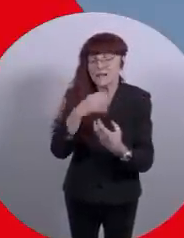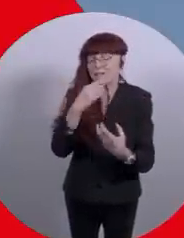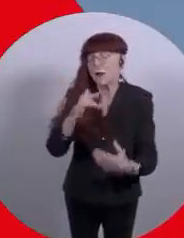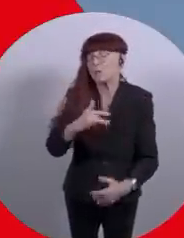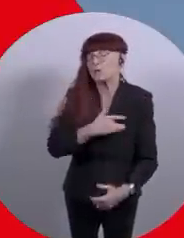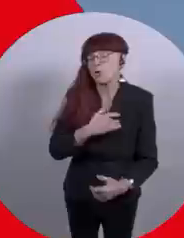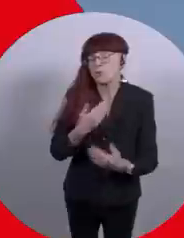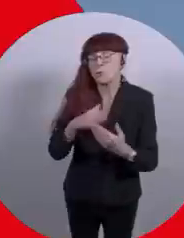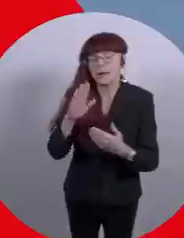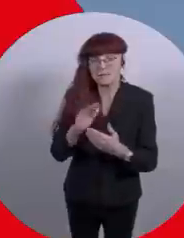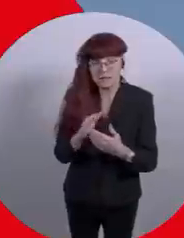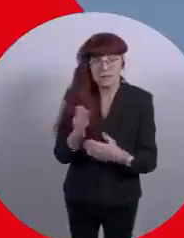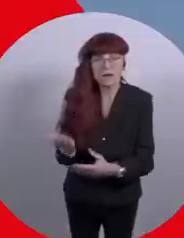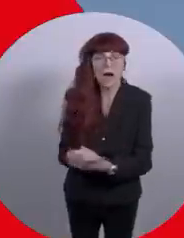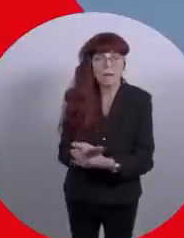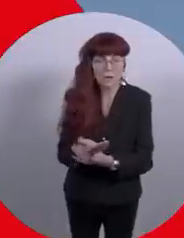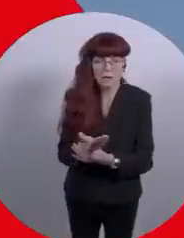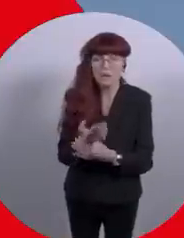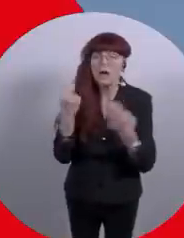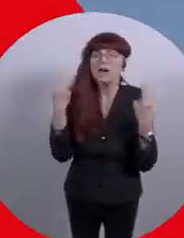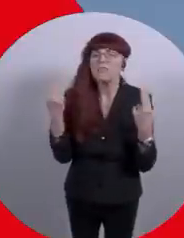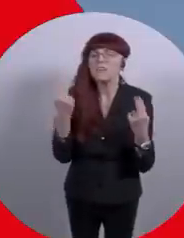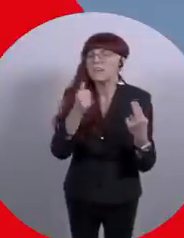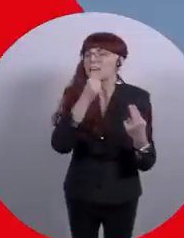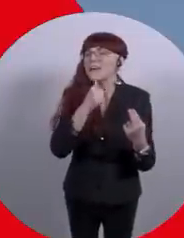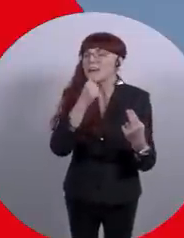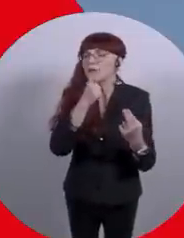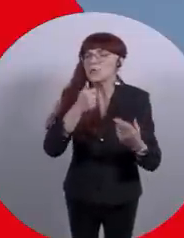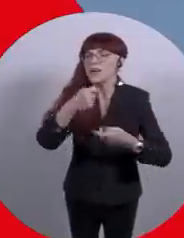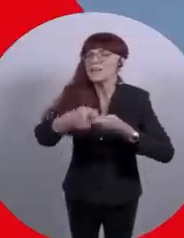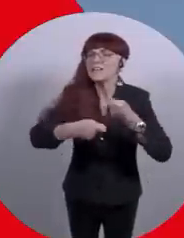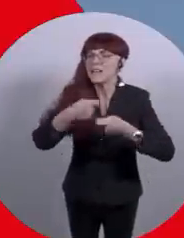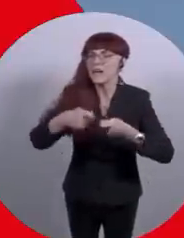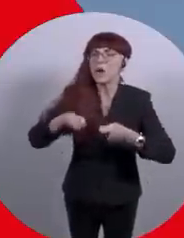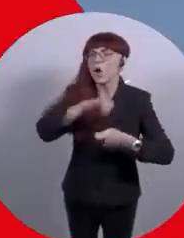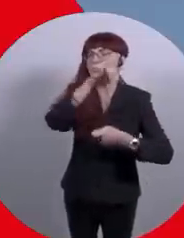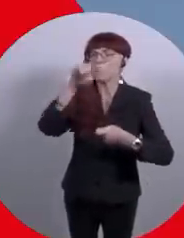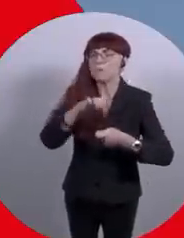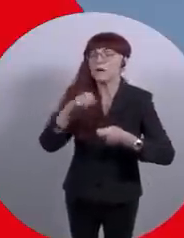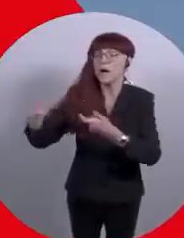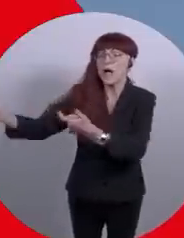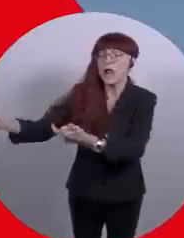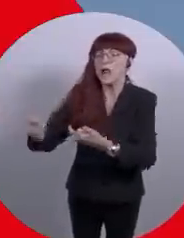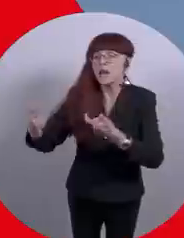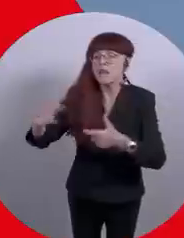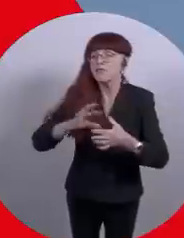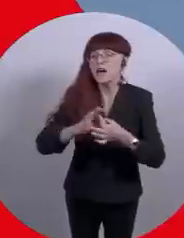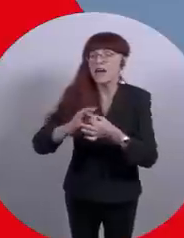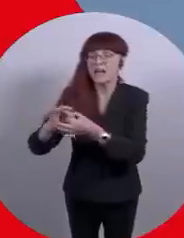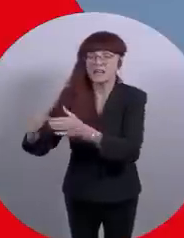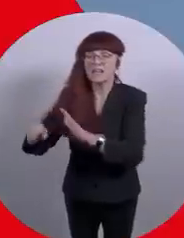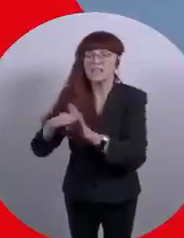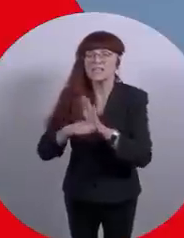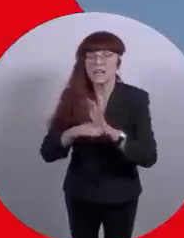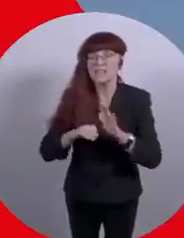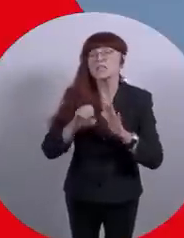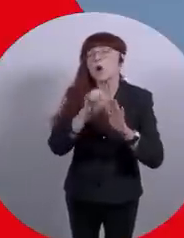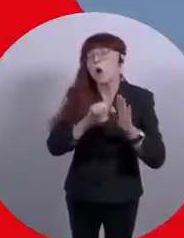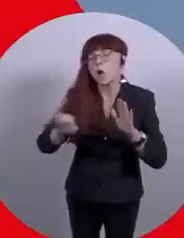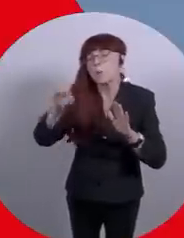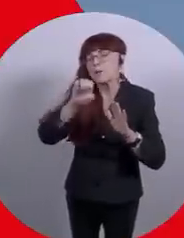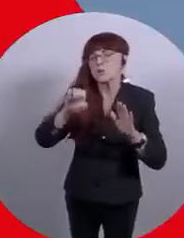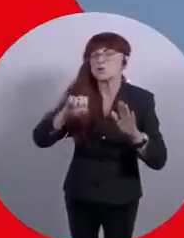auch in Europa der Green Deal kommt dass das lieferkettengesetz jetzt im Europäischen Parlament beschlossen ist und und und und viele Maßnahmen